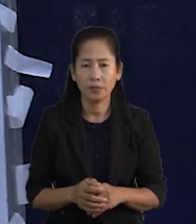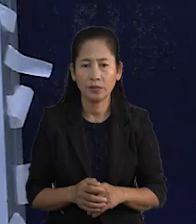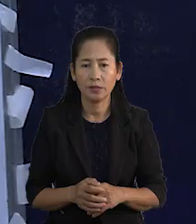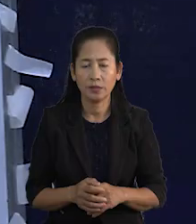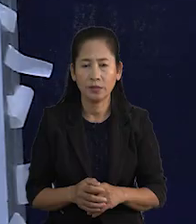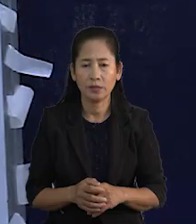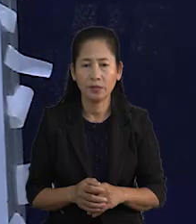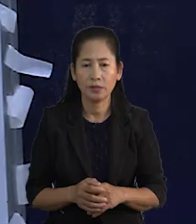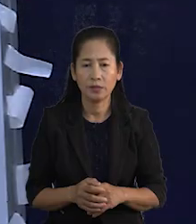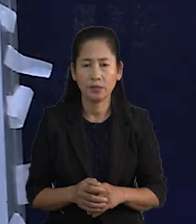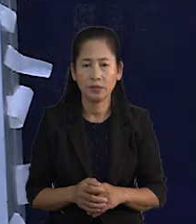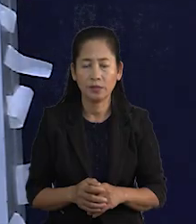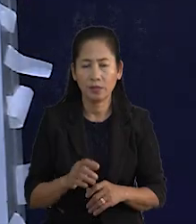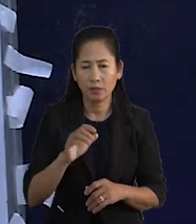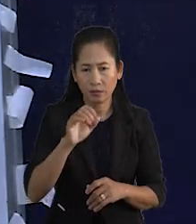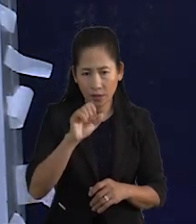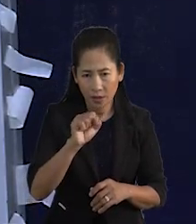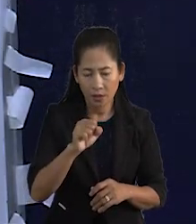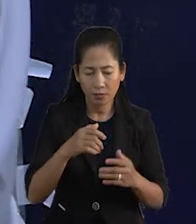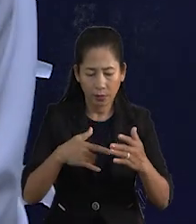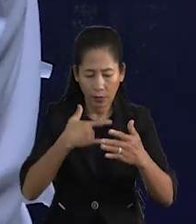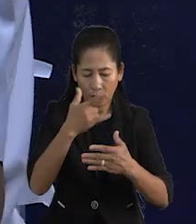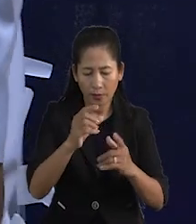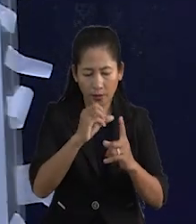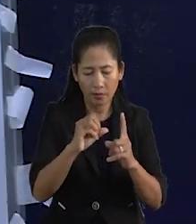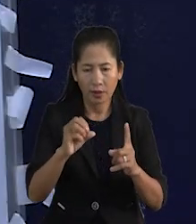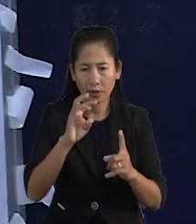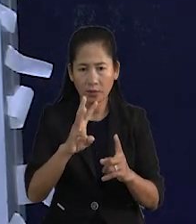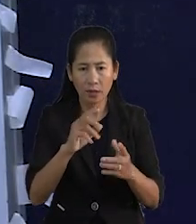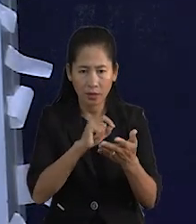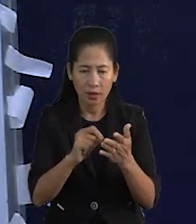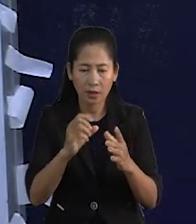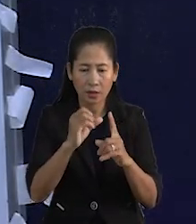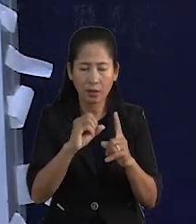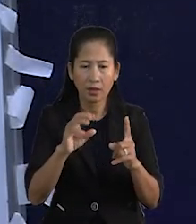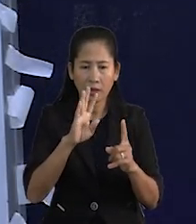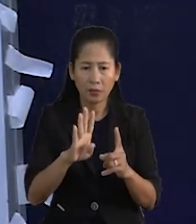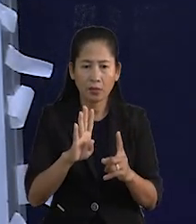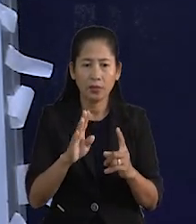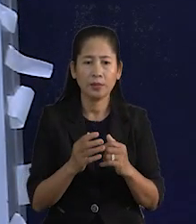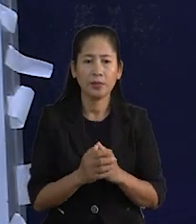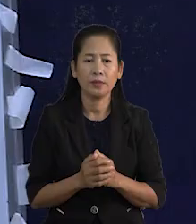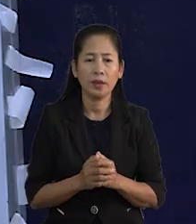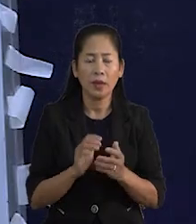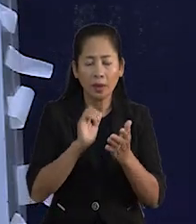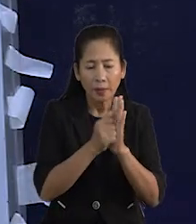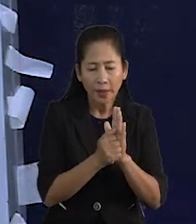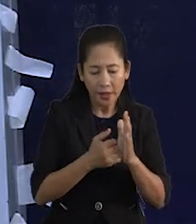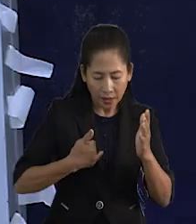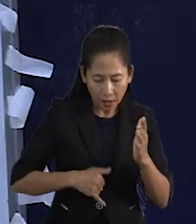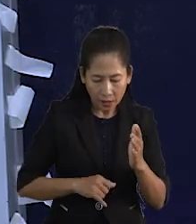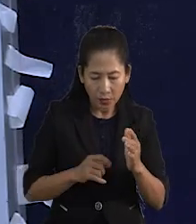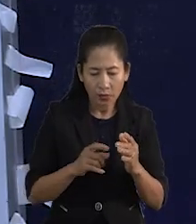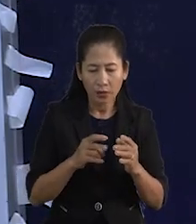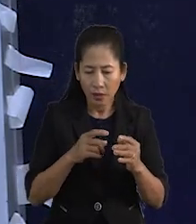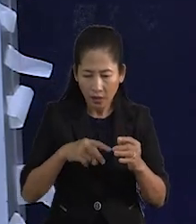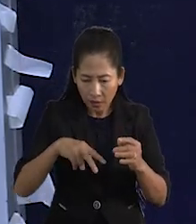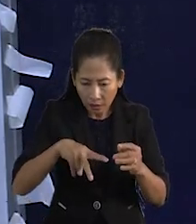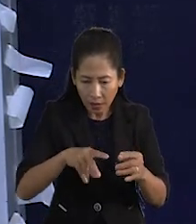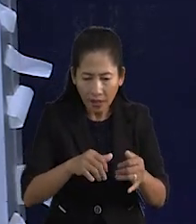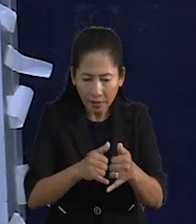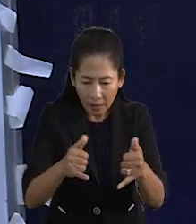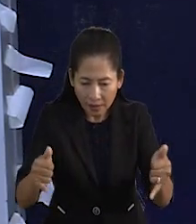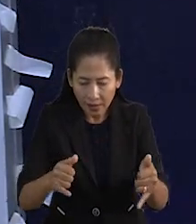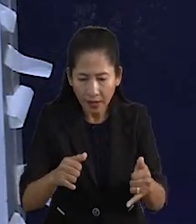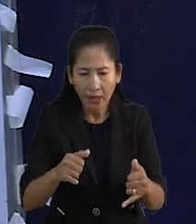ក្នុងទីធ្លាបាទបន្ទាប់ពីលបាស់ទី3គឺយើងសេះលបាស់ទី4នេះណាកូនណាពេលណាកូនដើរបែកឆ្ងាយពីគ្នា